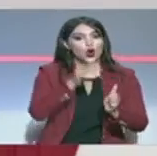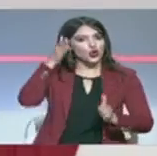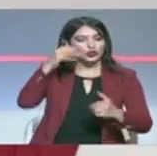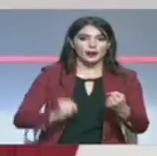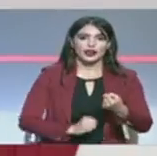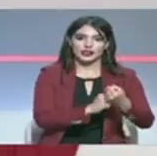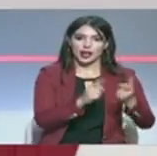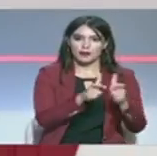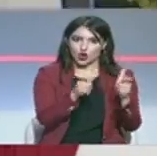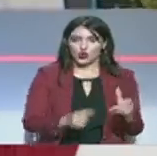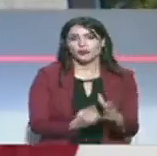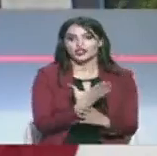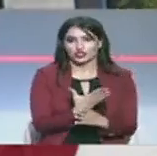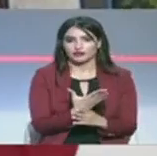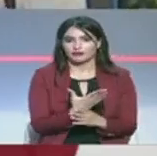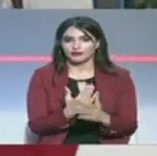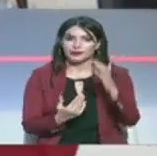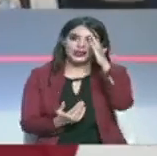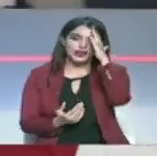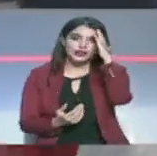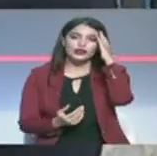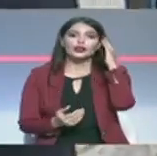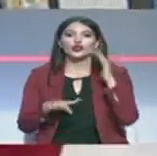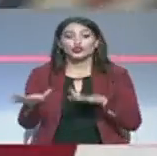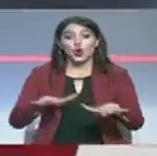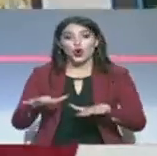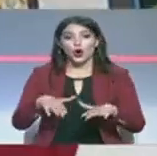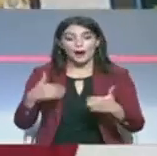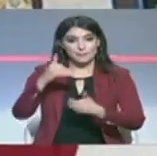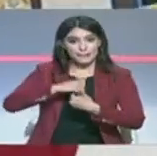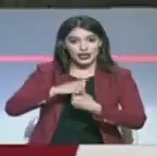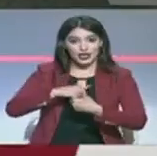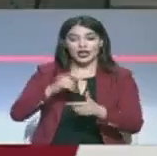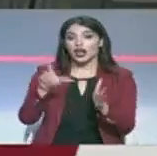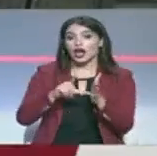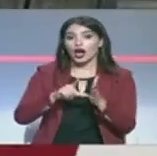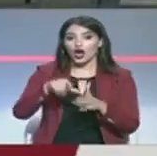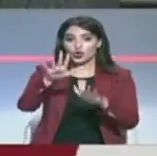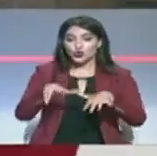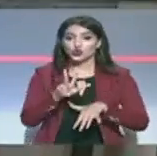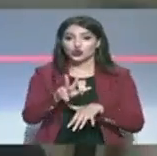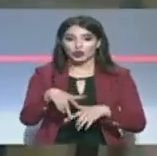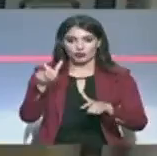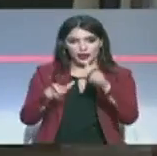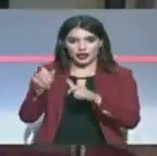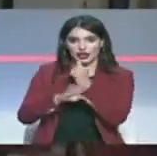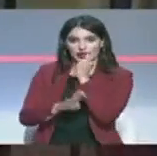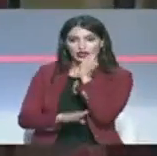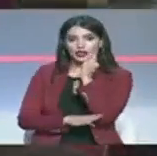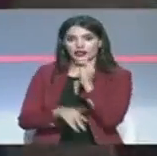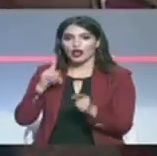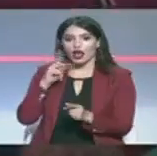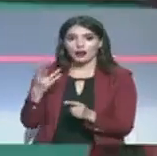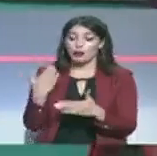للحكومة وليس في المعارضة. إجرائيا ووفق النظام الداخلي للبرلمان لا يصح التصنيف في المعارضة إلا بتقديم